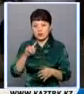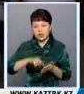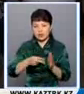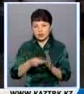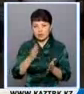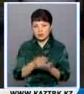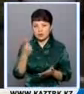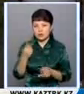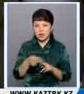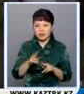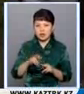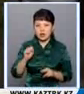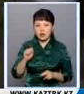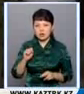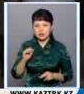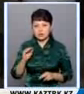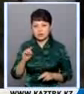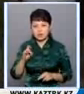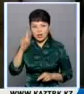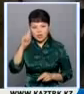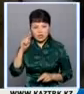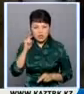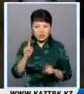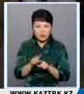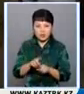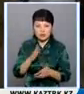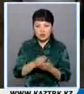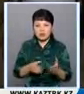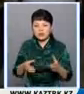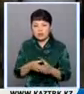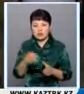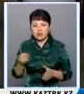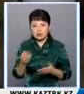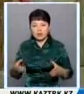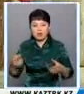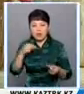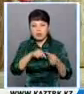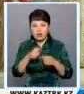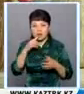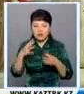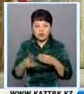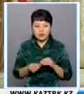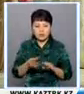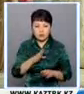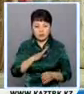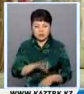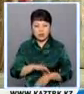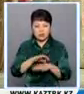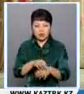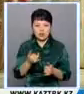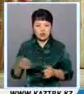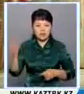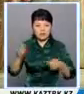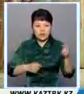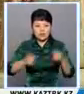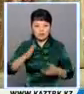Алғаш бастаманы Әзірбайжан орталығының жастар қанаты көтерді. Оларды аға буын өкілдері де қоштады. Фестивальға облыстың әр